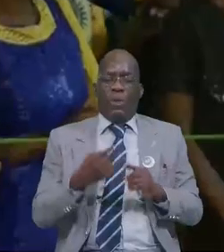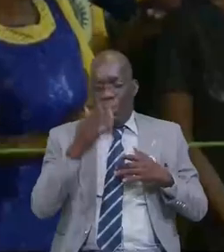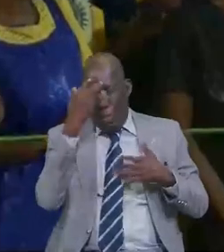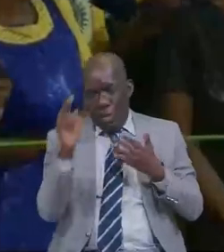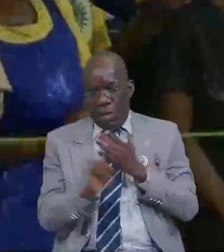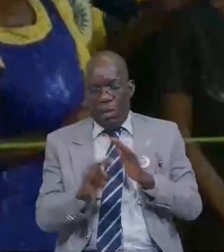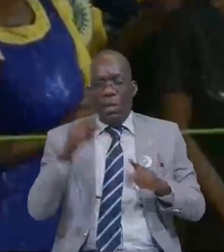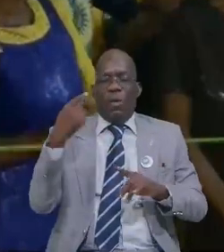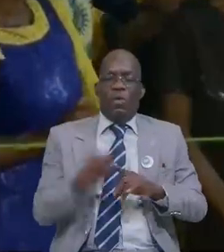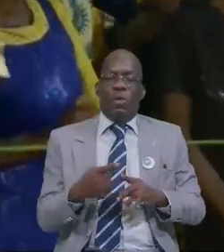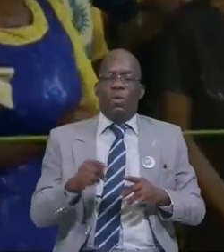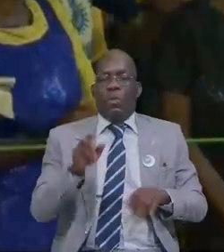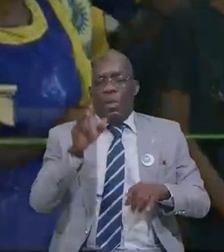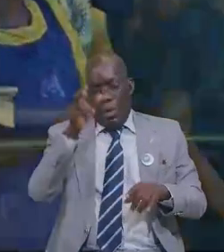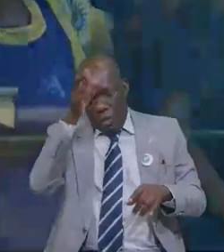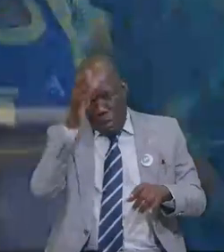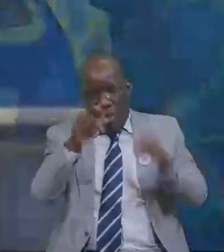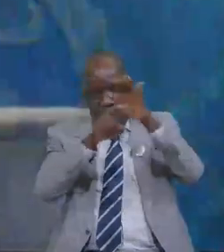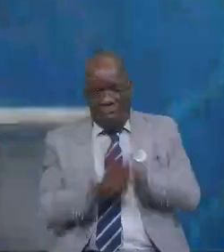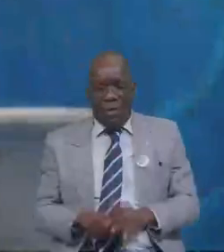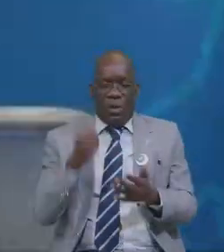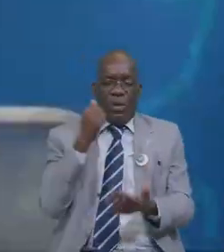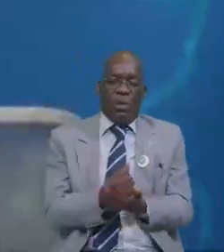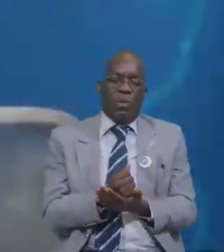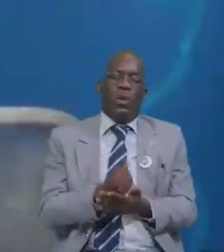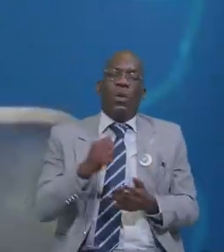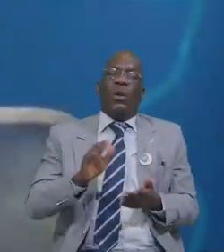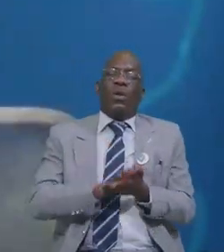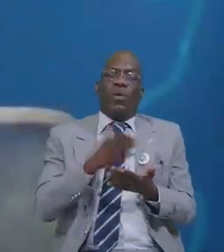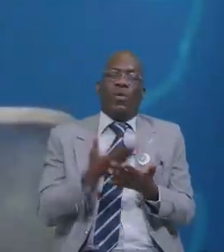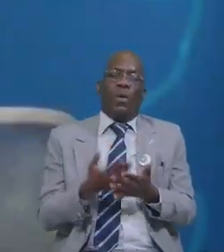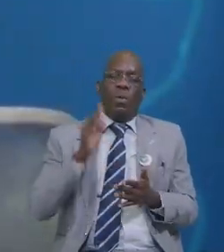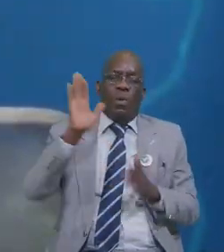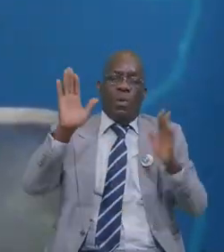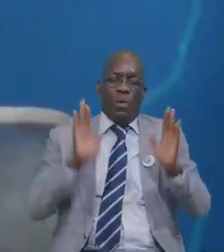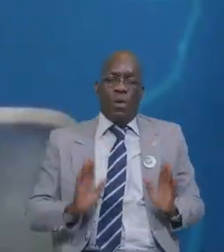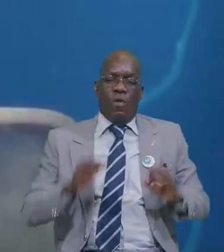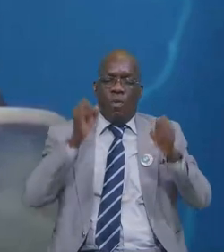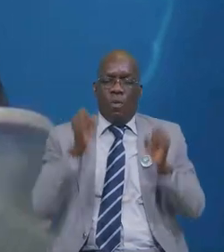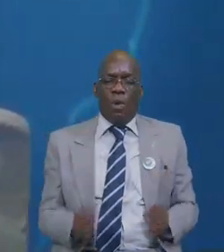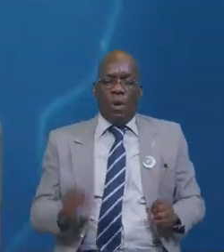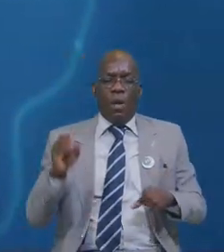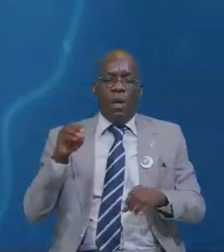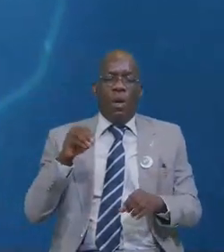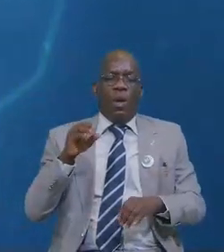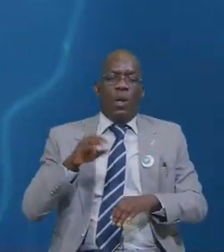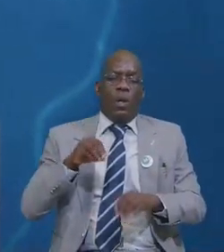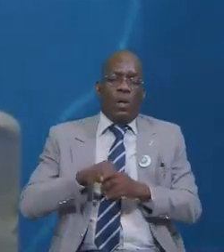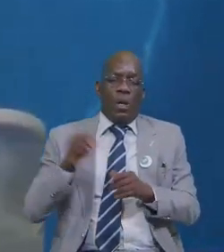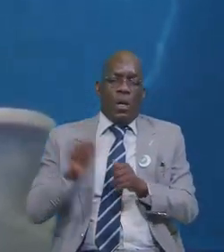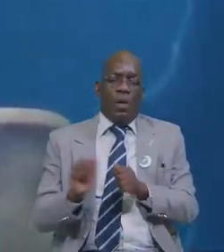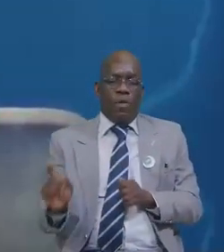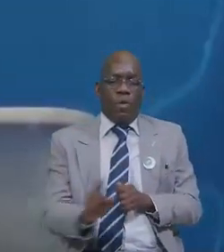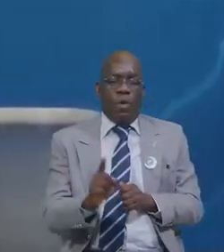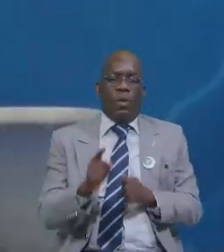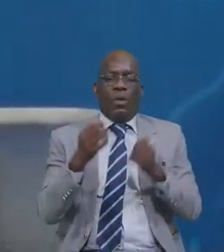de l'affliction satanique. Confirme ta puissance, ton miracle sur chacun ce soir. Au nom